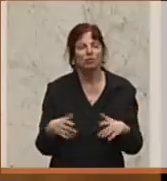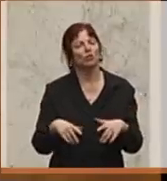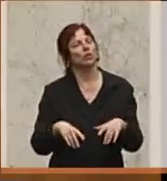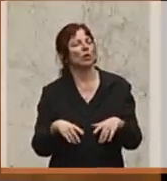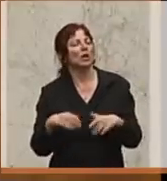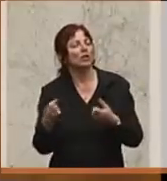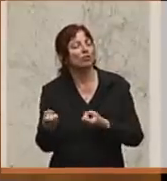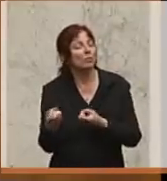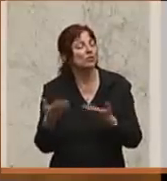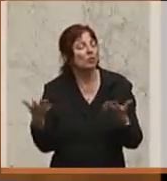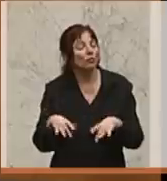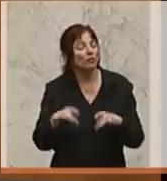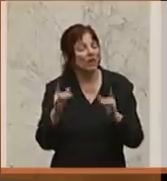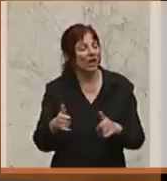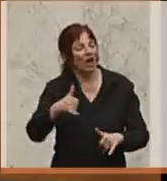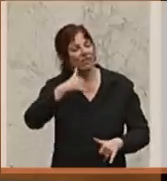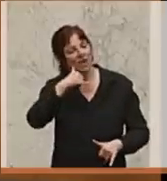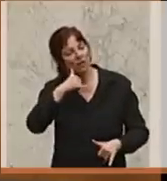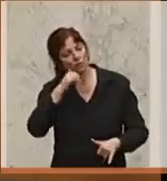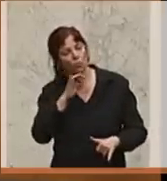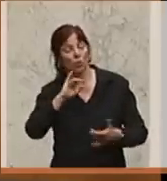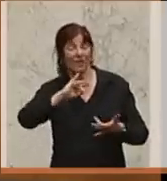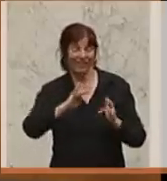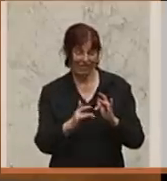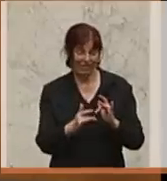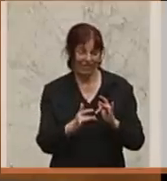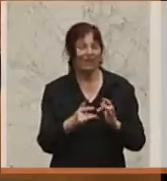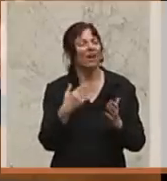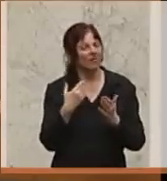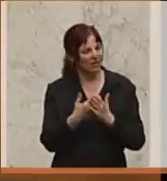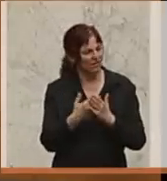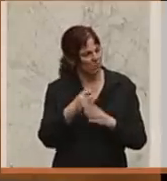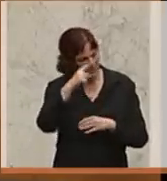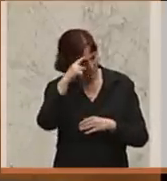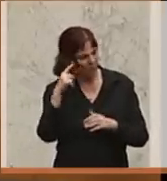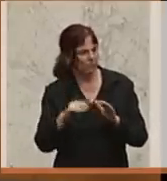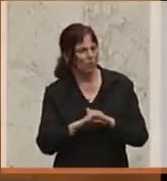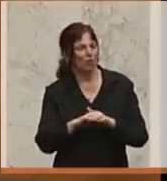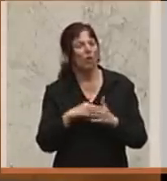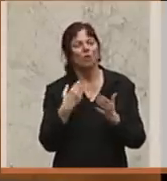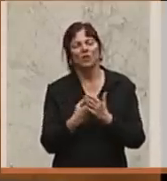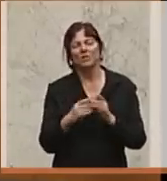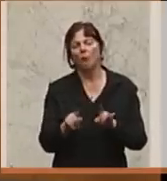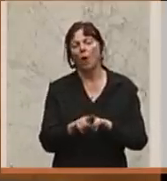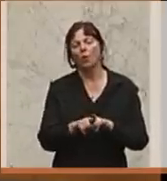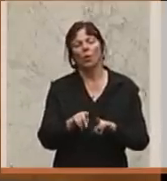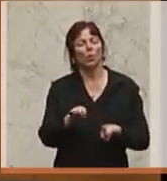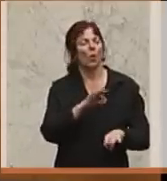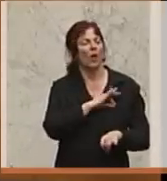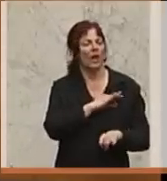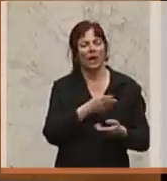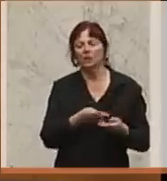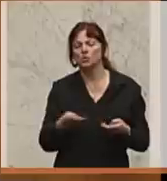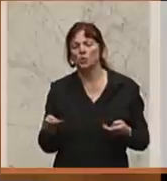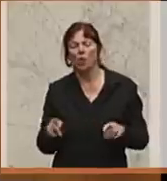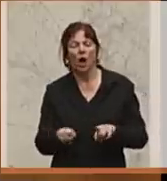per Telefon, hat natürlich einen Sinn und daher haben wir es auch getan und machen es auch die anderen Kollegen oder die Kollegin